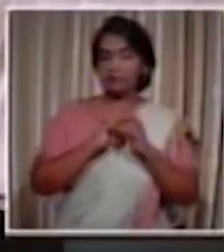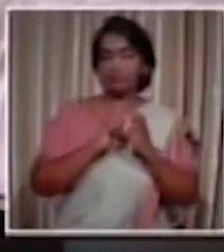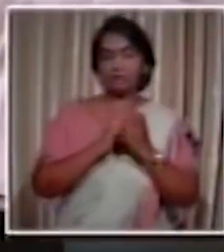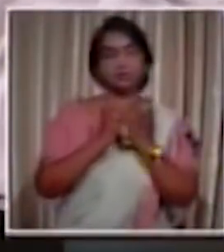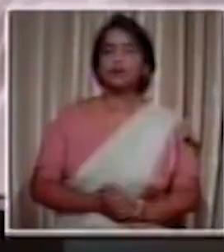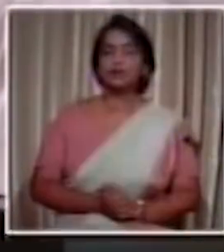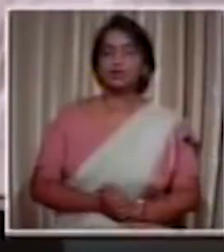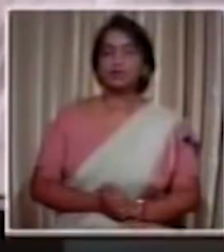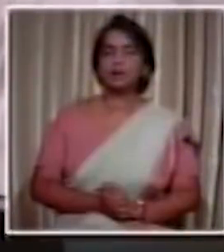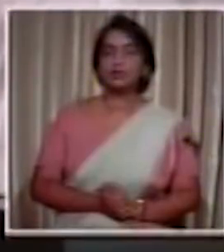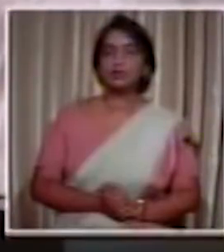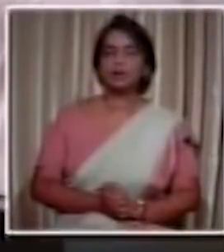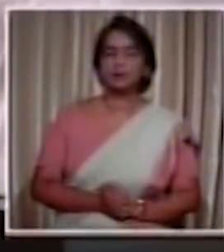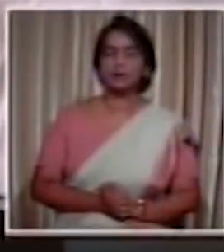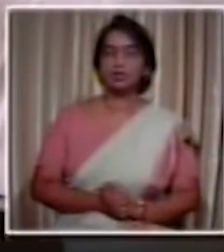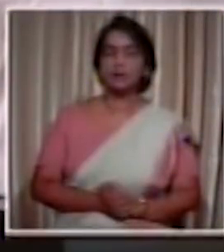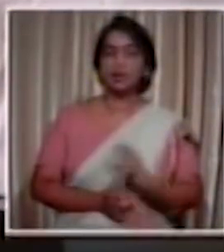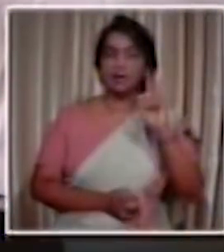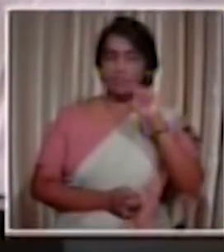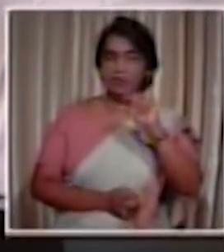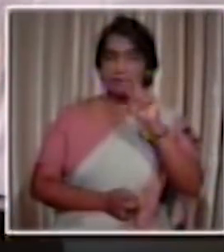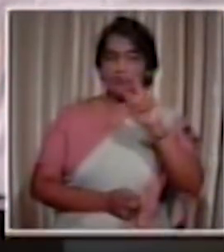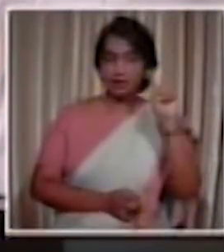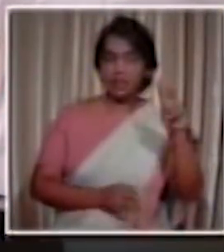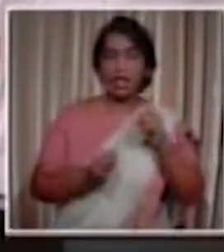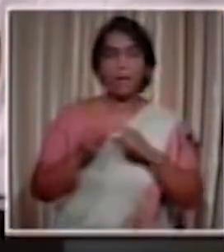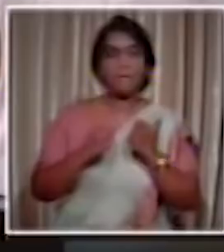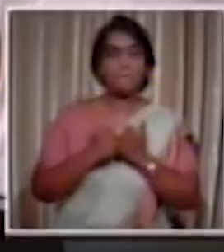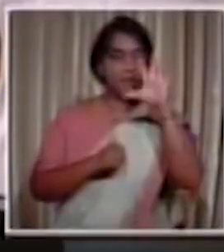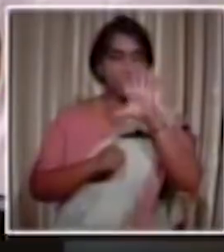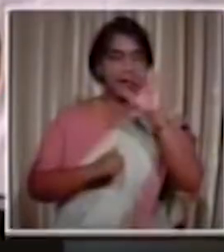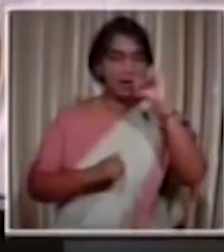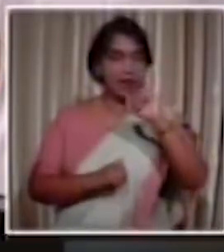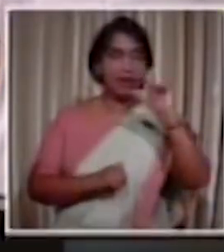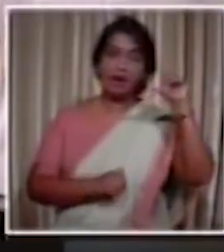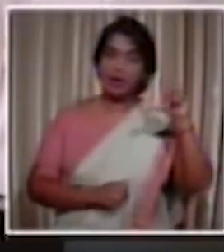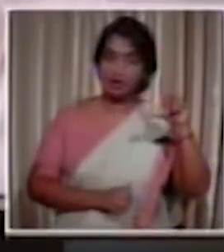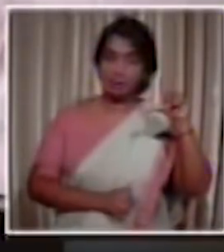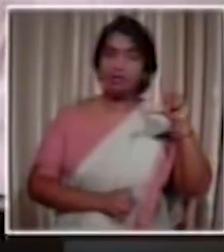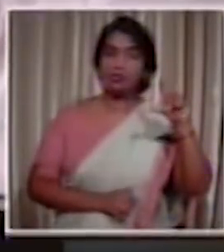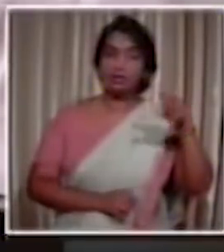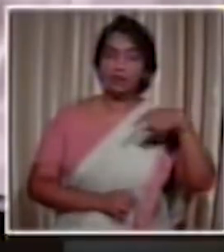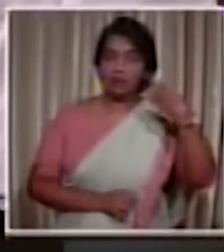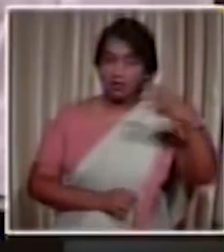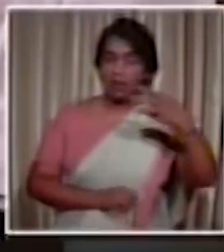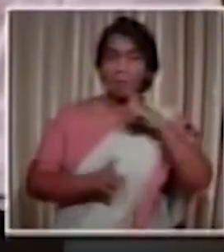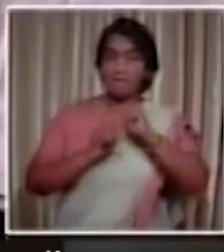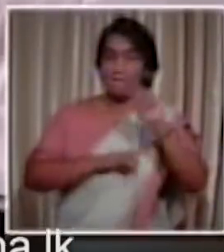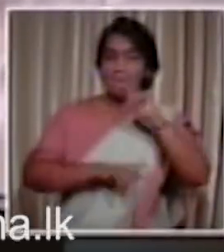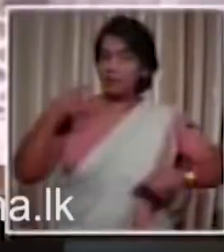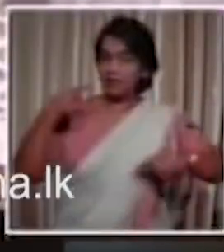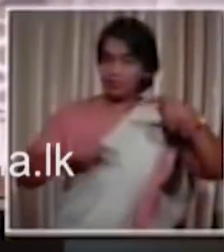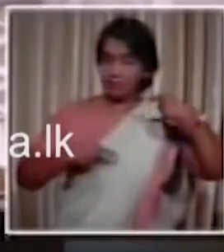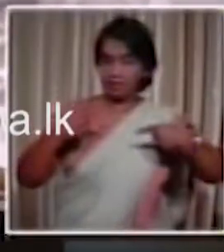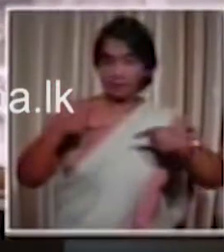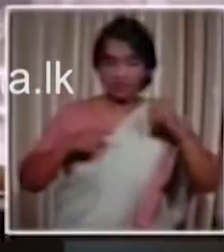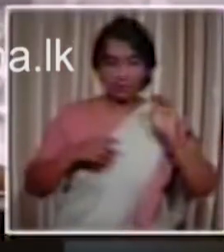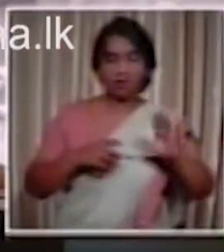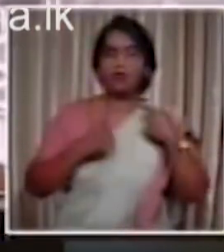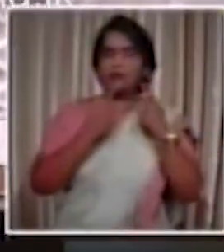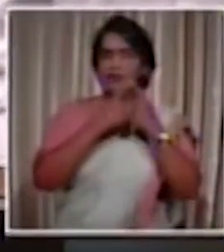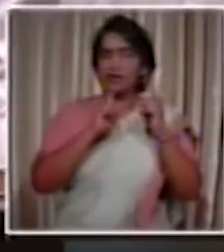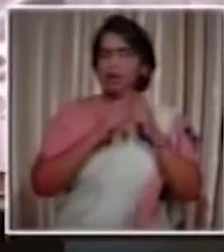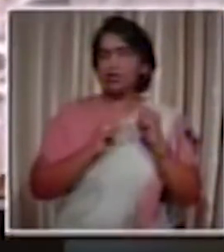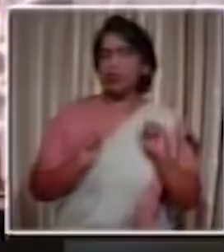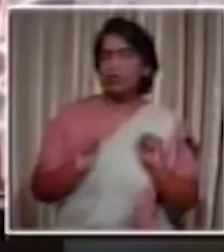සෙවීම සඳහා 20 22 අප්‍රේල් 5 6 7 දිනෙහි පැවති පාර්ලිමේන්තු විවාදවලදී විවිධ